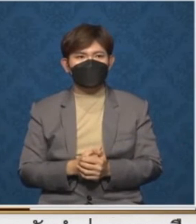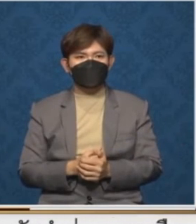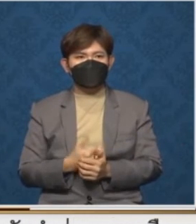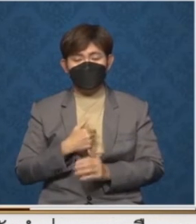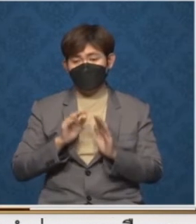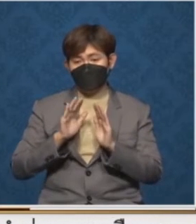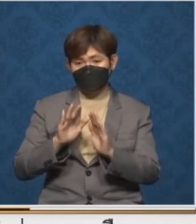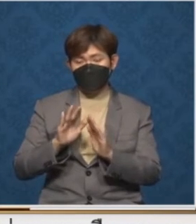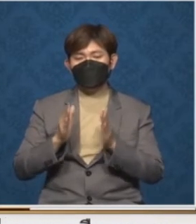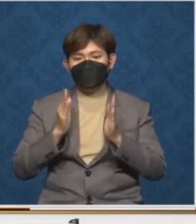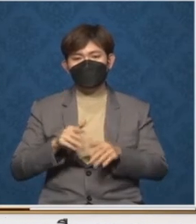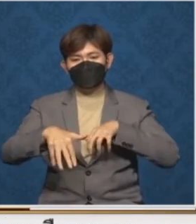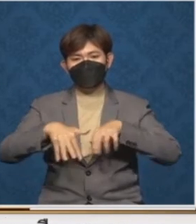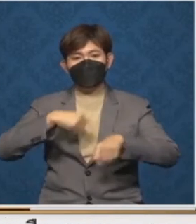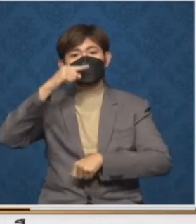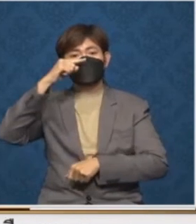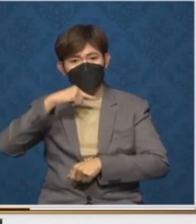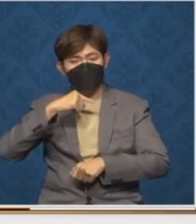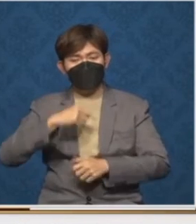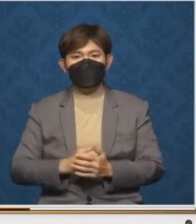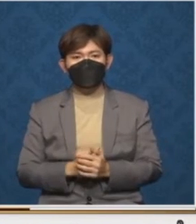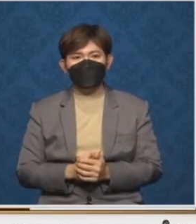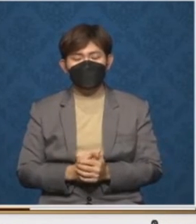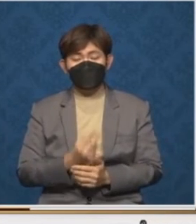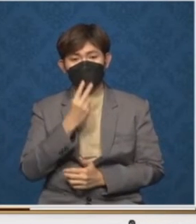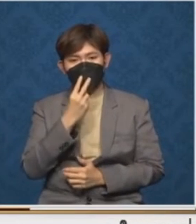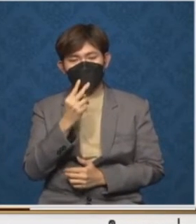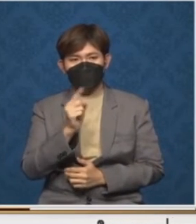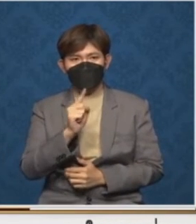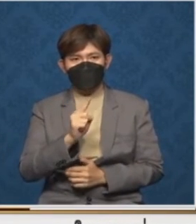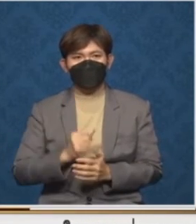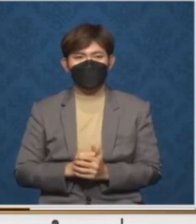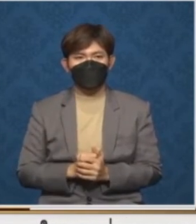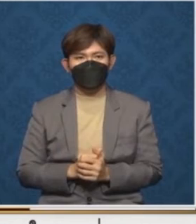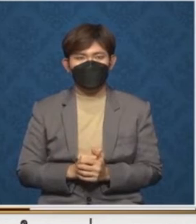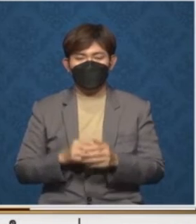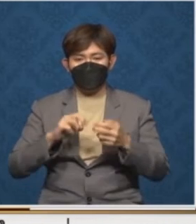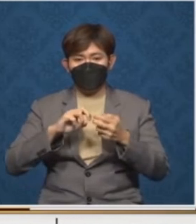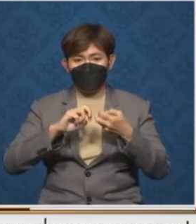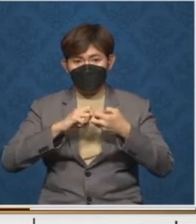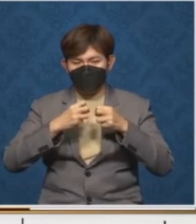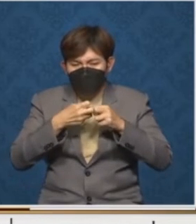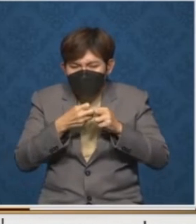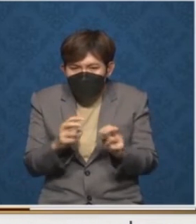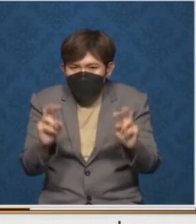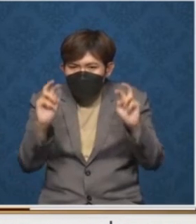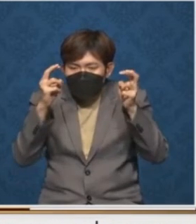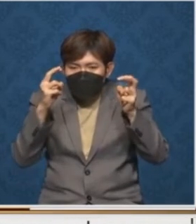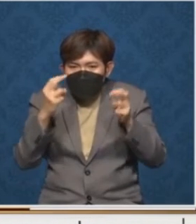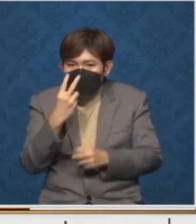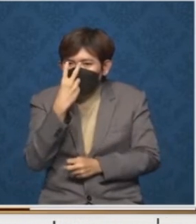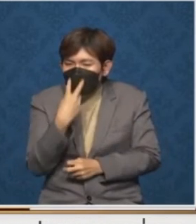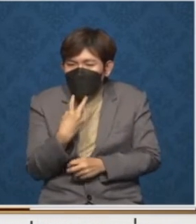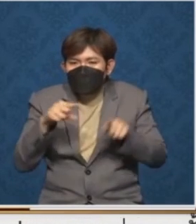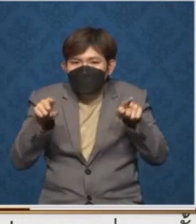คราวนี้เราดูเหตุการณที่เรียงมาถึงเดือน ถึงมถุนายนปี 2564มีการ